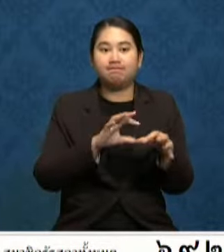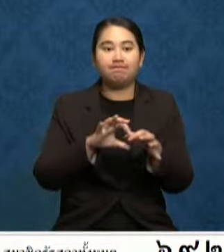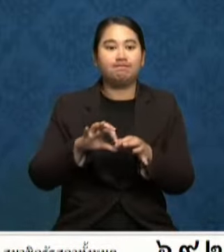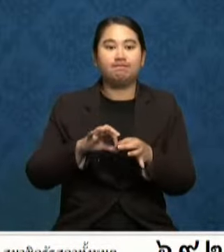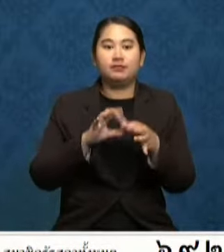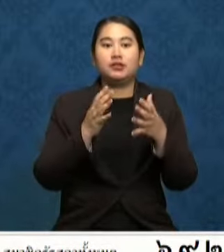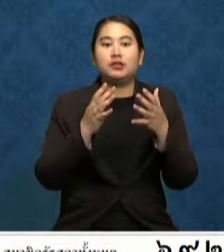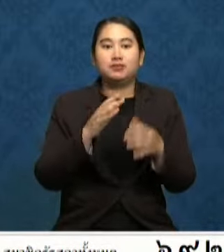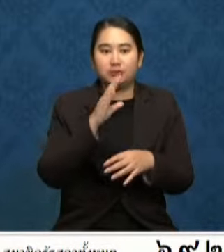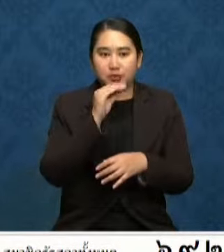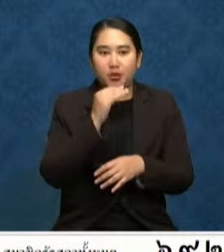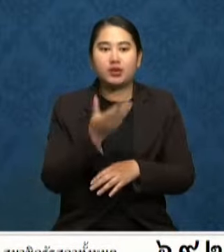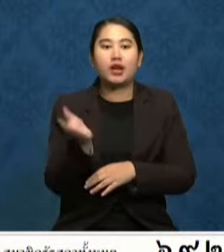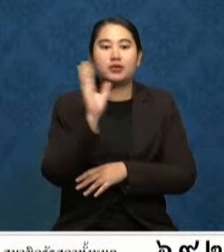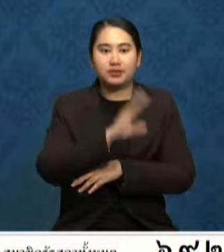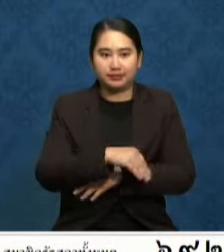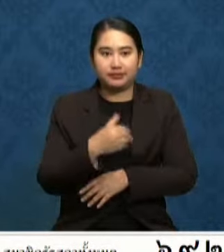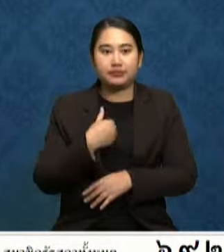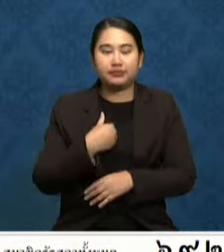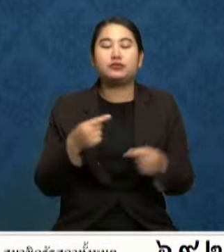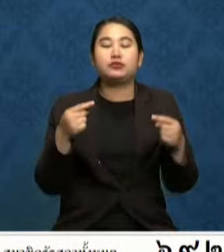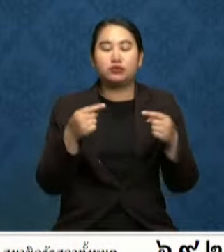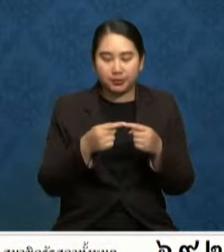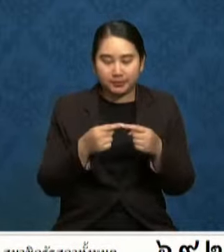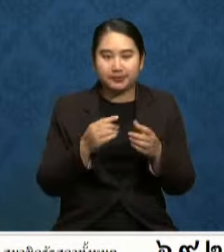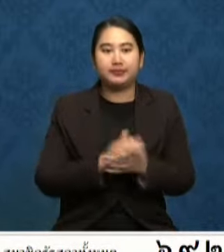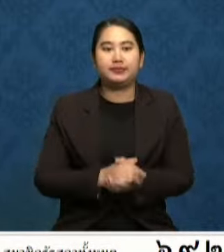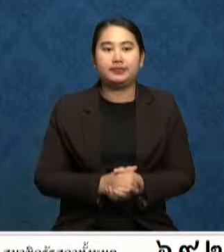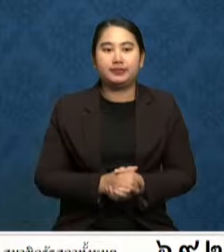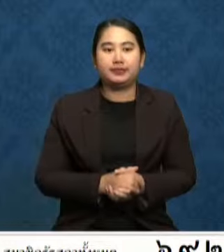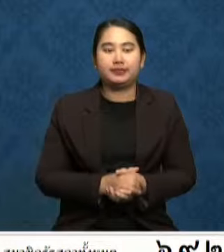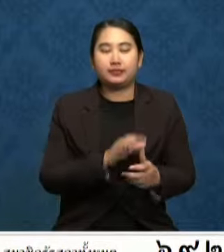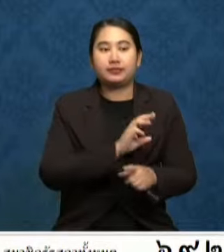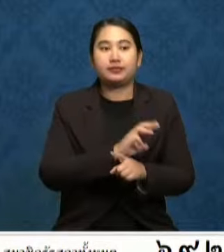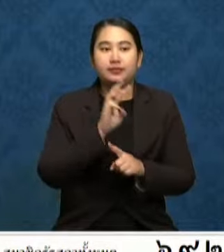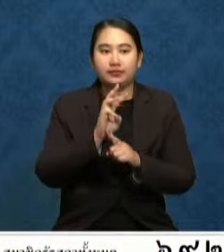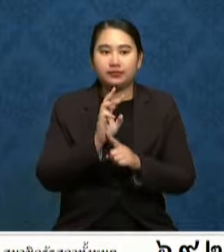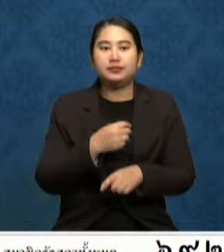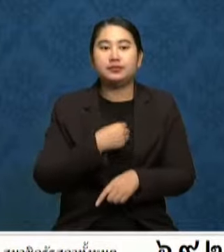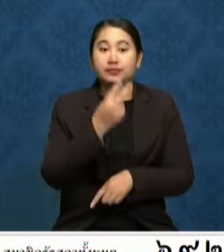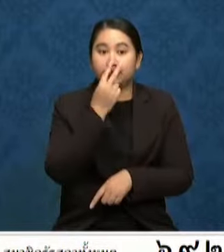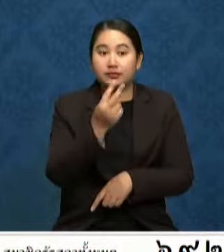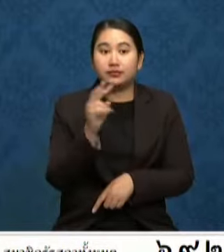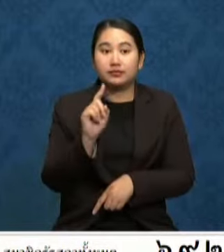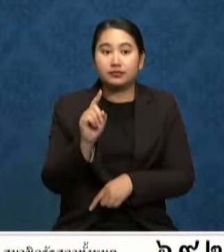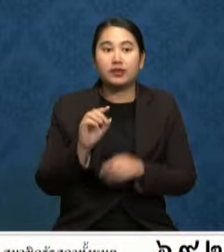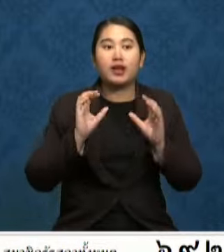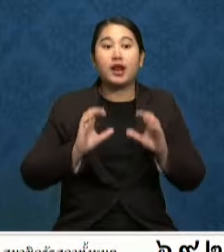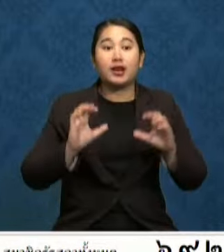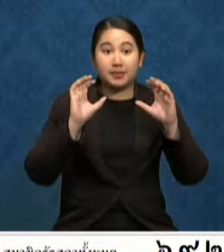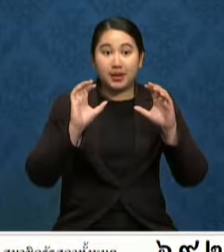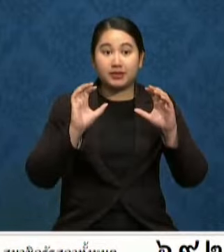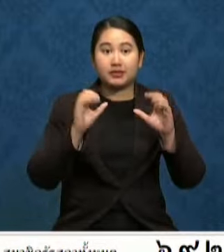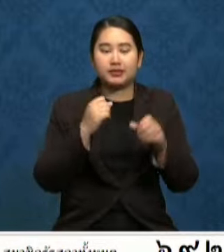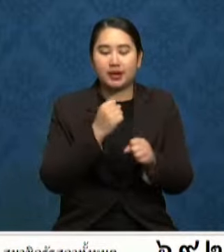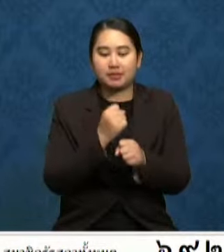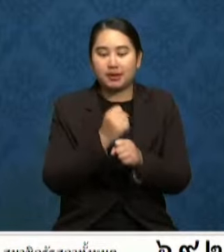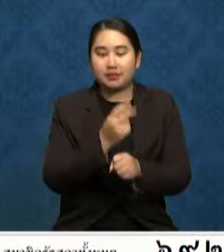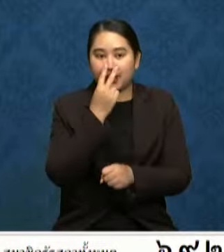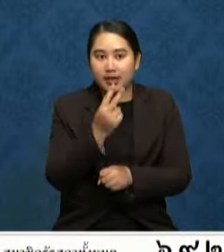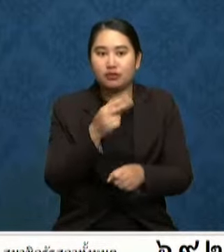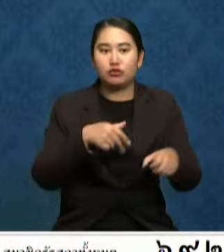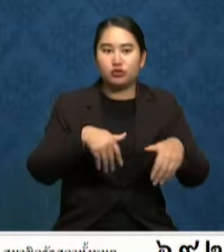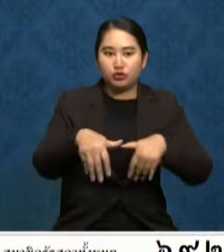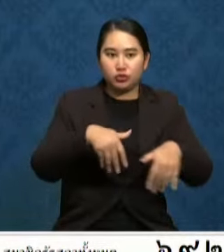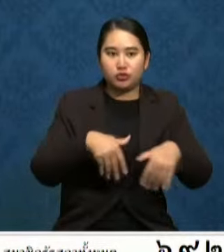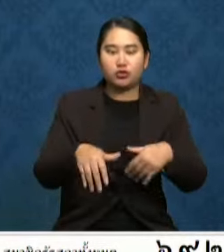Deี่กพูดกทงวัน ตรงกันว่ารที่ 6 ผมกเห็นว่าRatuna แยตทาง มองตรงประชา